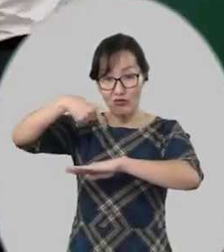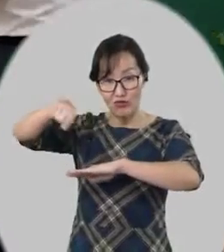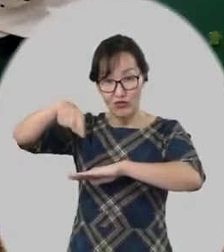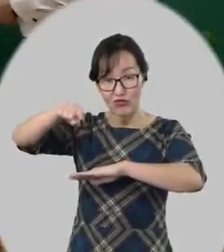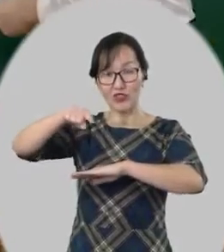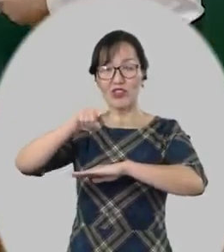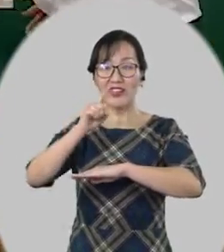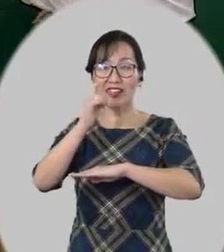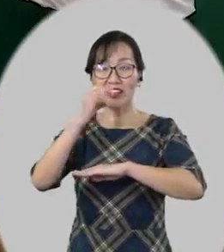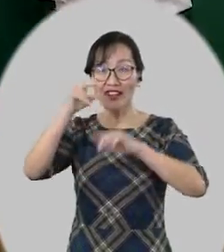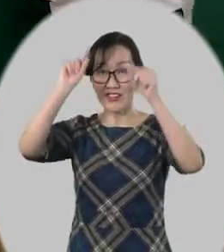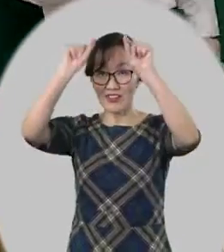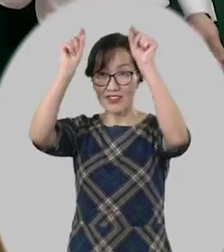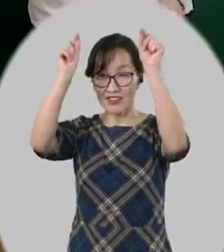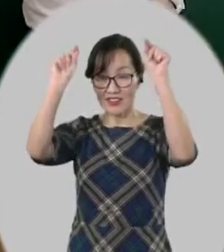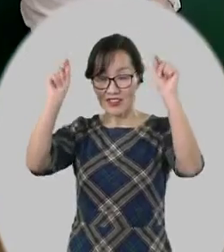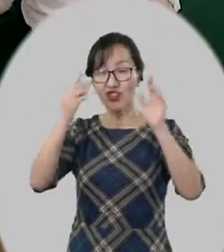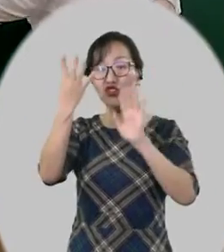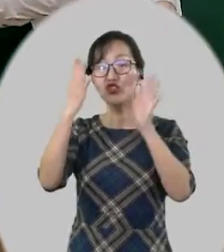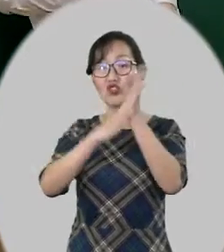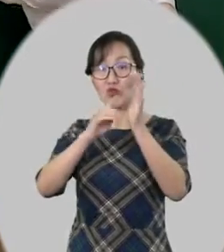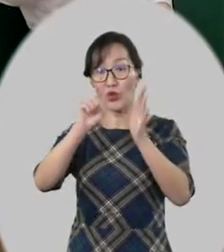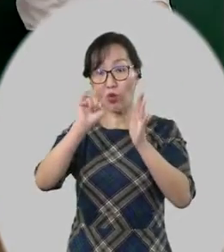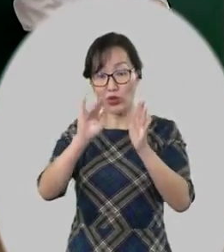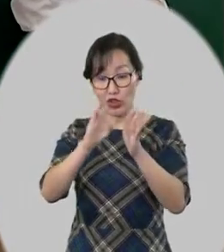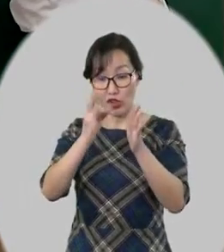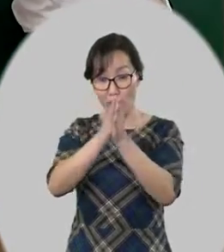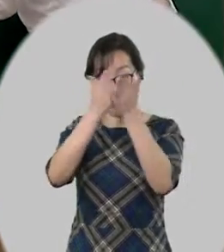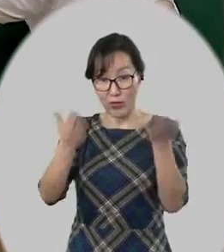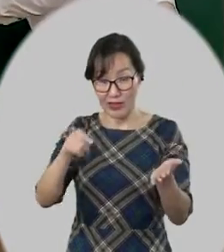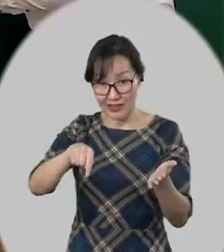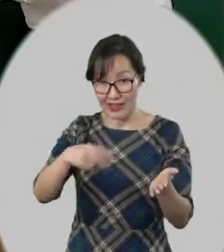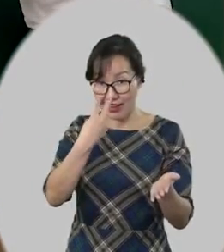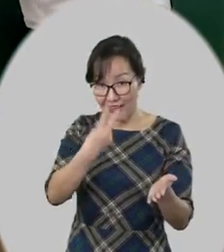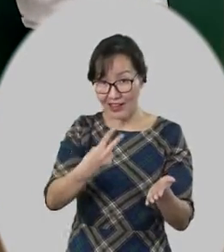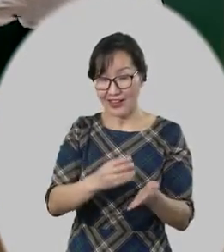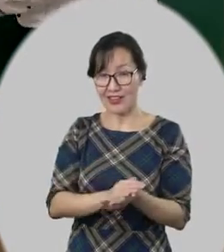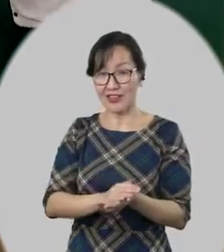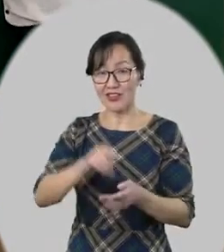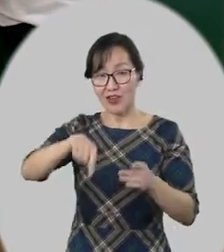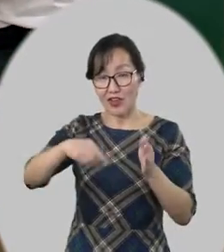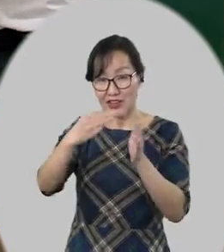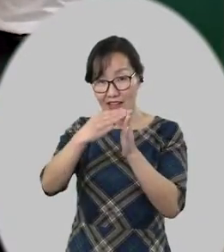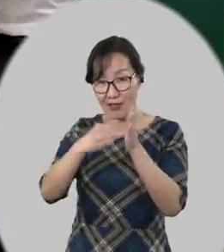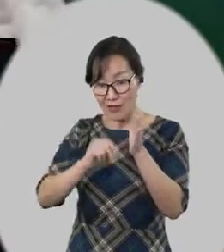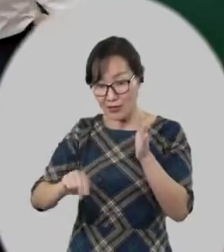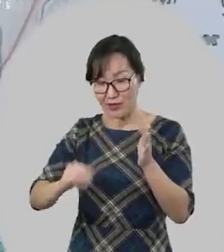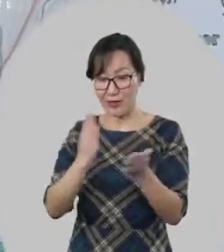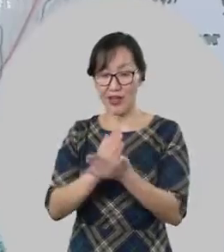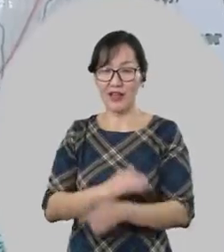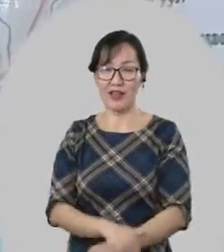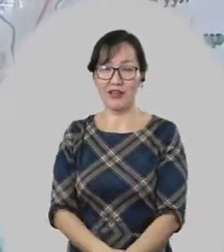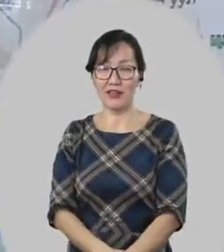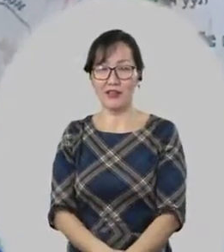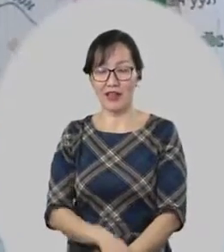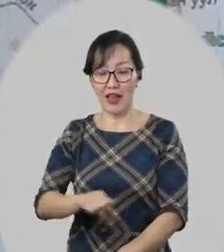тэмдэглэгийг бүгдээрээ сурхчгийнхээ 49-р хуудасны газрын зургийн доод тайлбараас харж болно гэсэн үг.